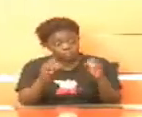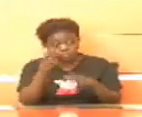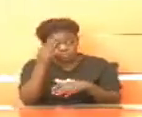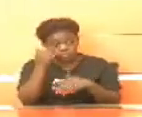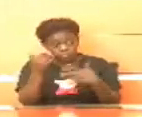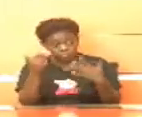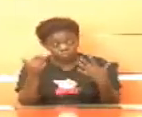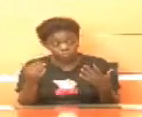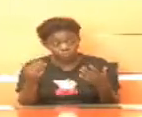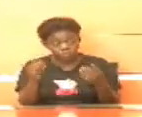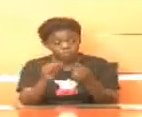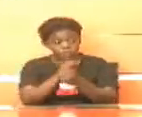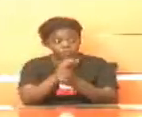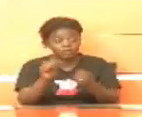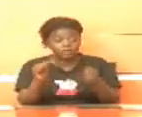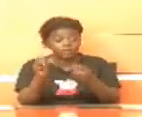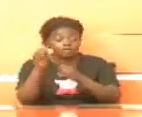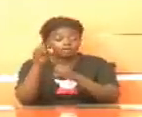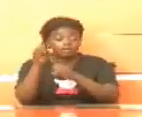tebufa.